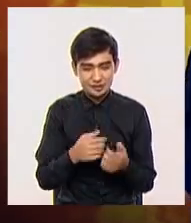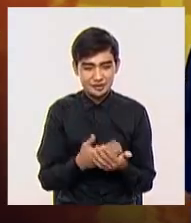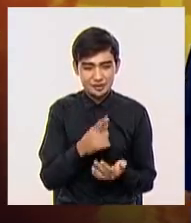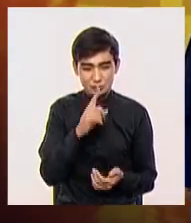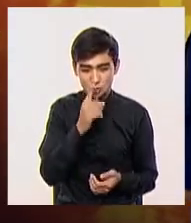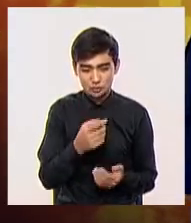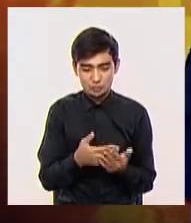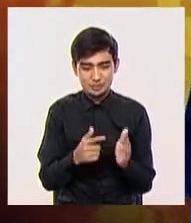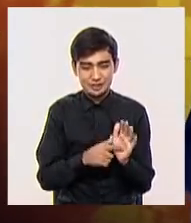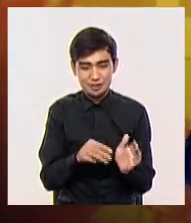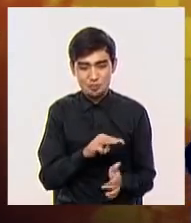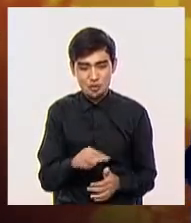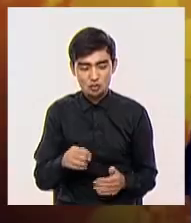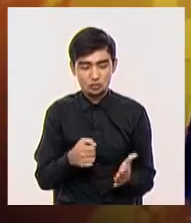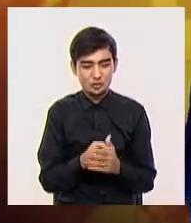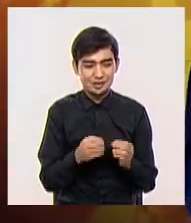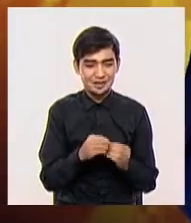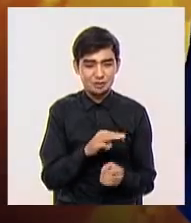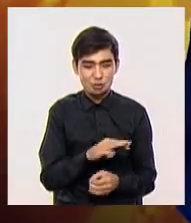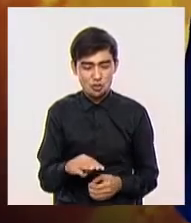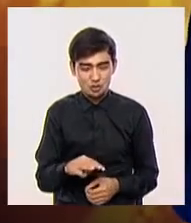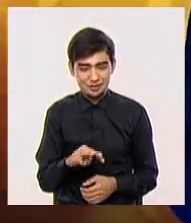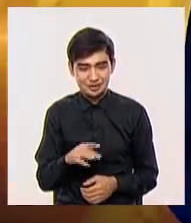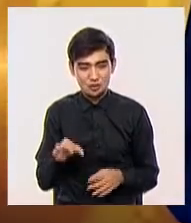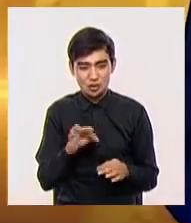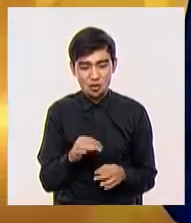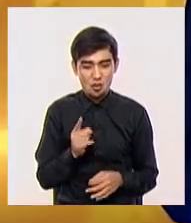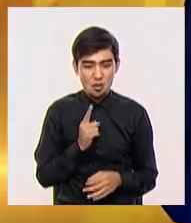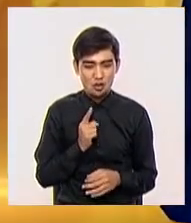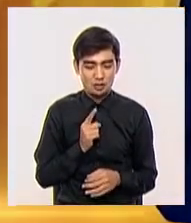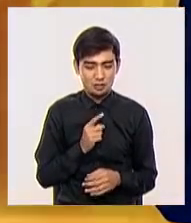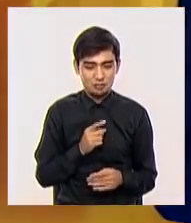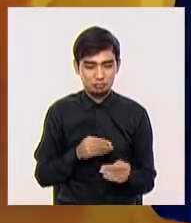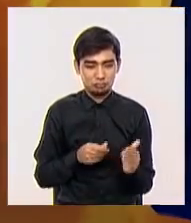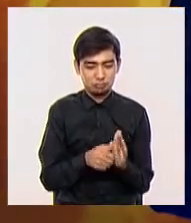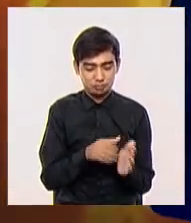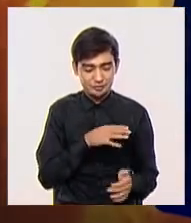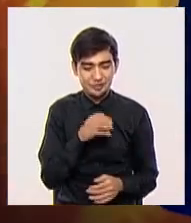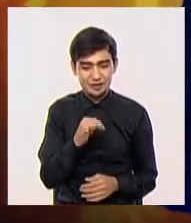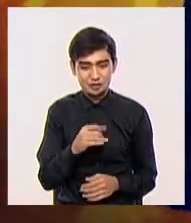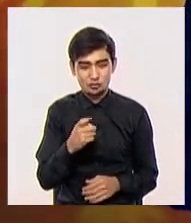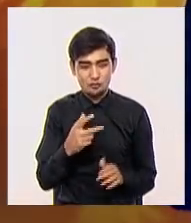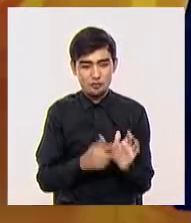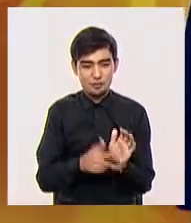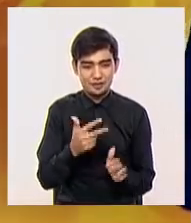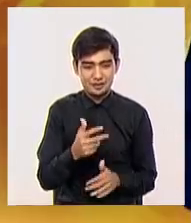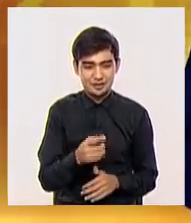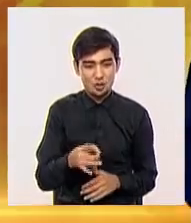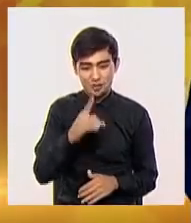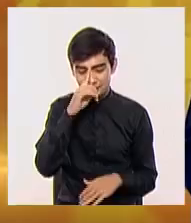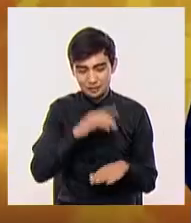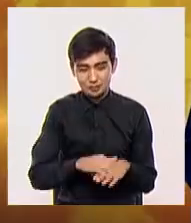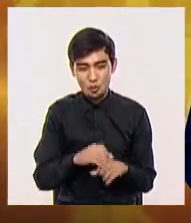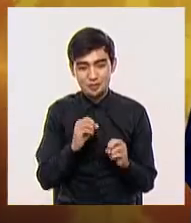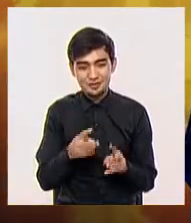жылына 7 миллионнан 10 миллион теңгеге дейін күзет қызметін жалдайды. Бұл аздай, 183 аудан әкімдігінің қауіпсіздігі